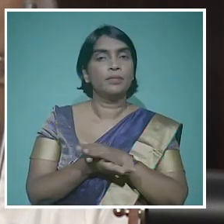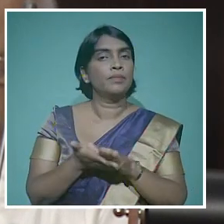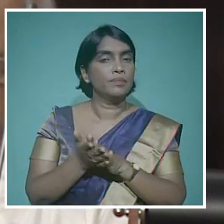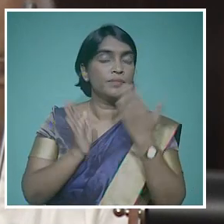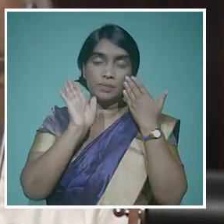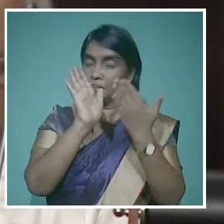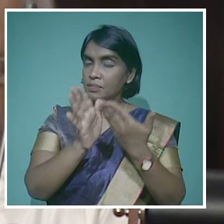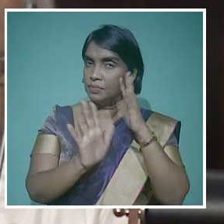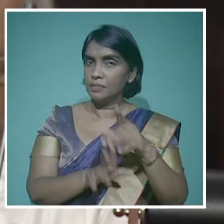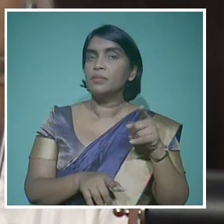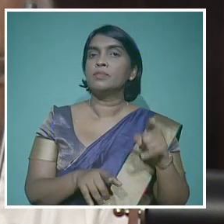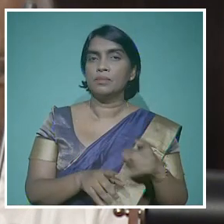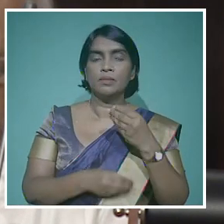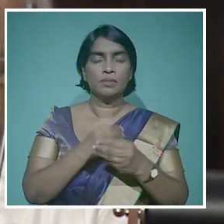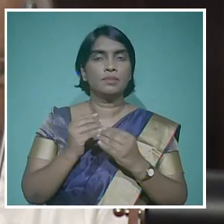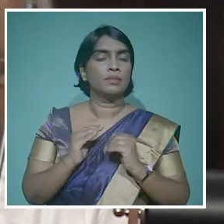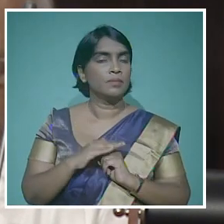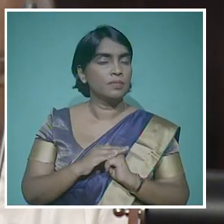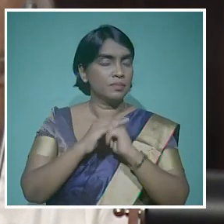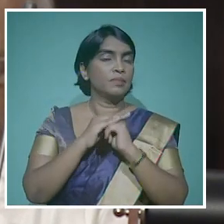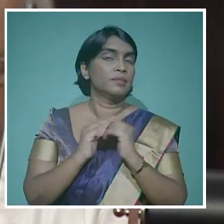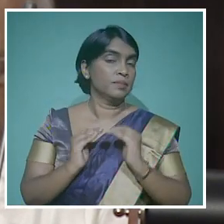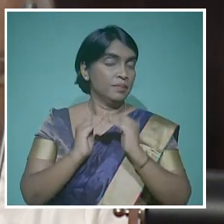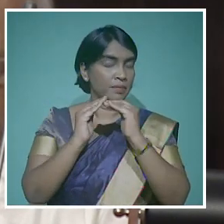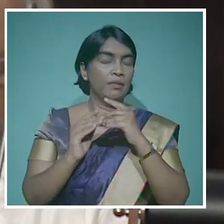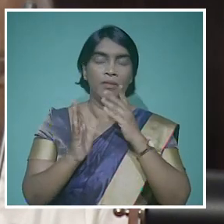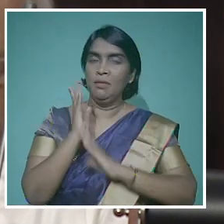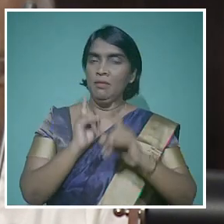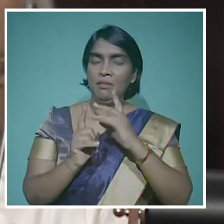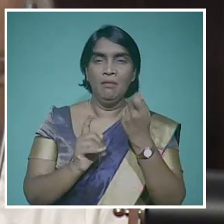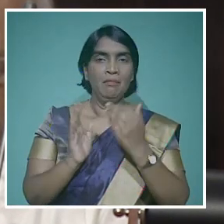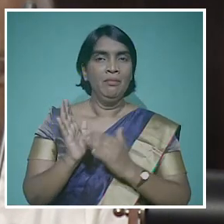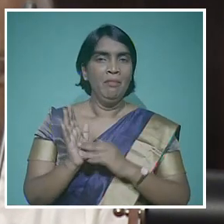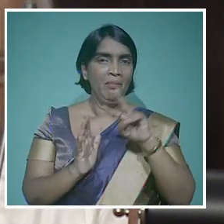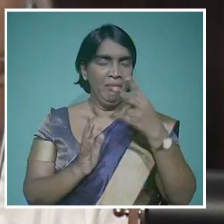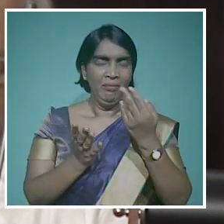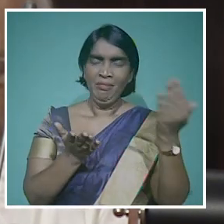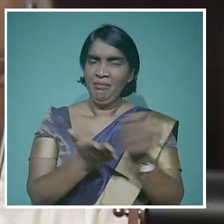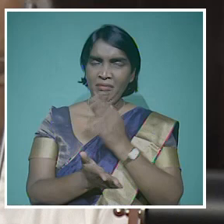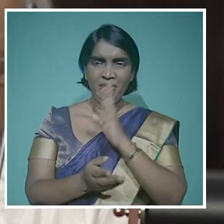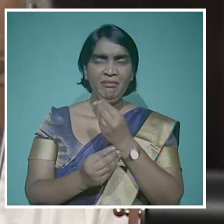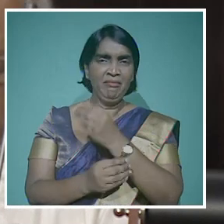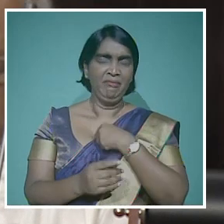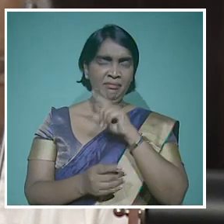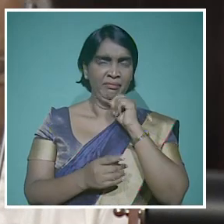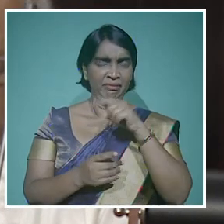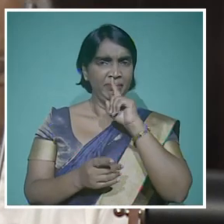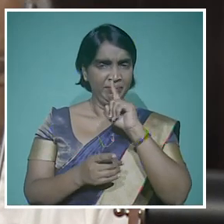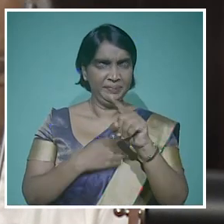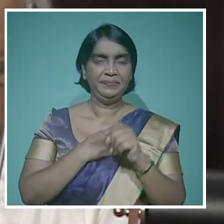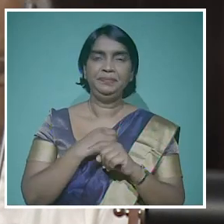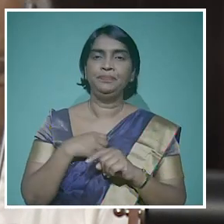හඳුනා දීම සඳහා ආයෝජන ප්‍රාදින අමාත්‍යාංශ වෙත රුපියල් මිලියන 200ක් වෙන් කිරීමට මම යෝජනා